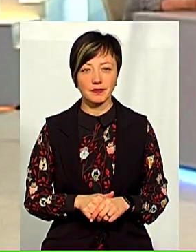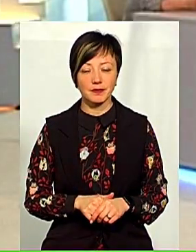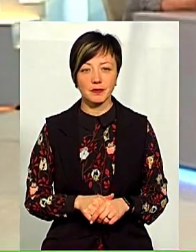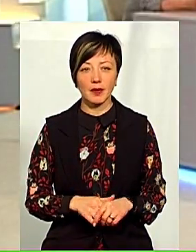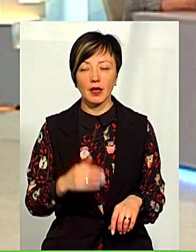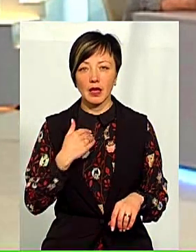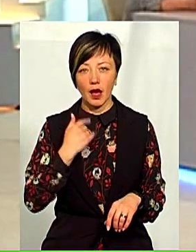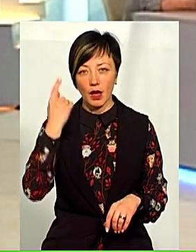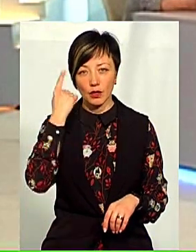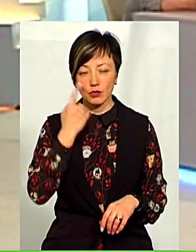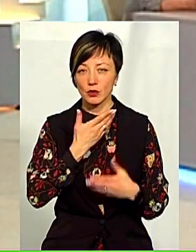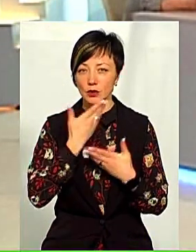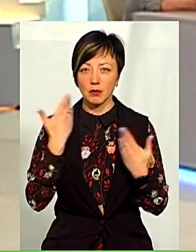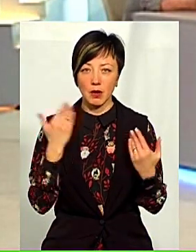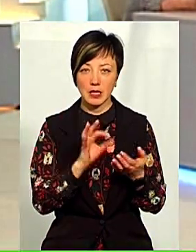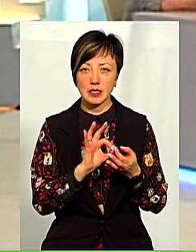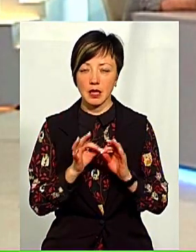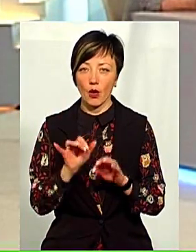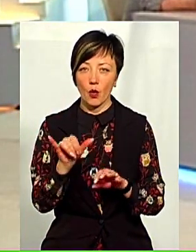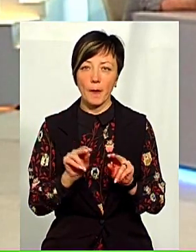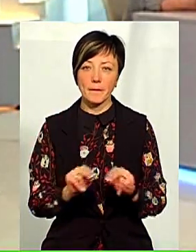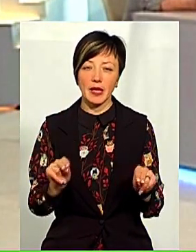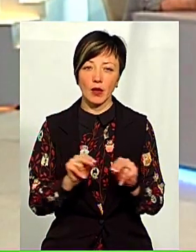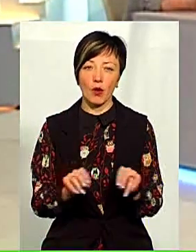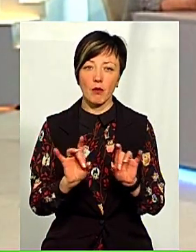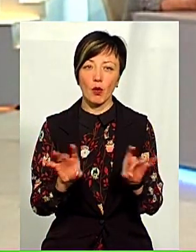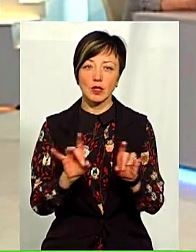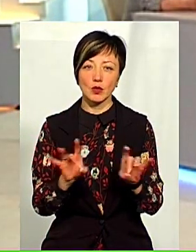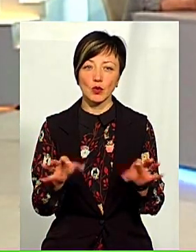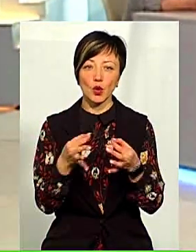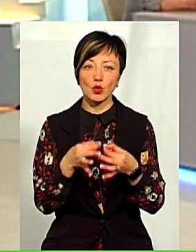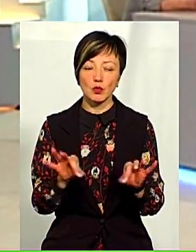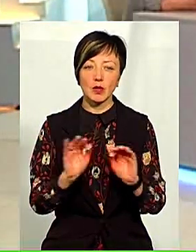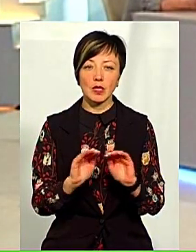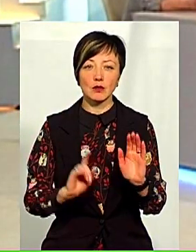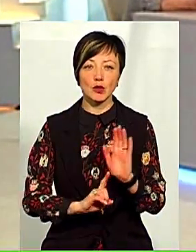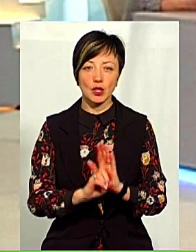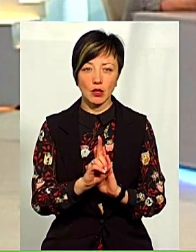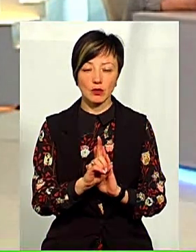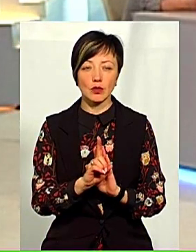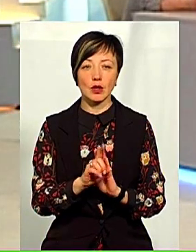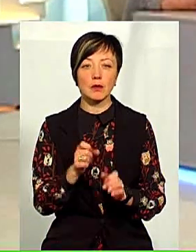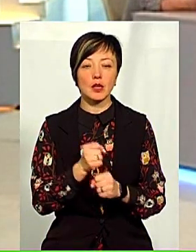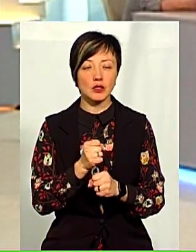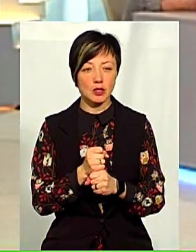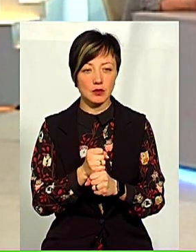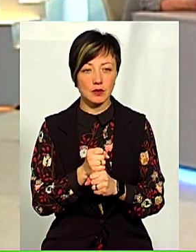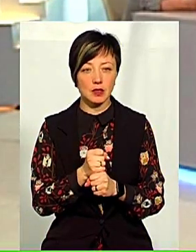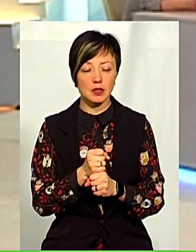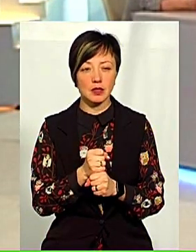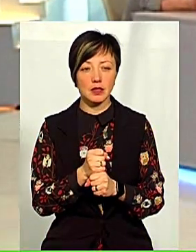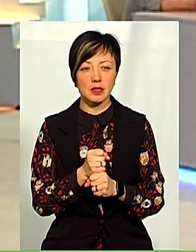що немає складнощів у педагогів пояснити доступно дітям. Ну, спочатку ми почнемо працювати